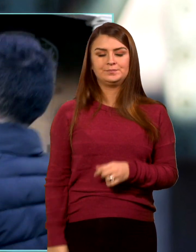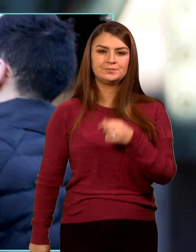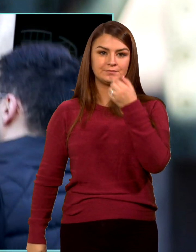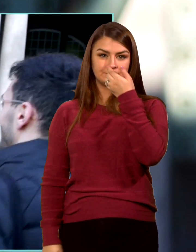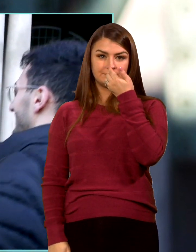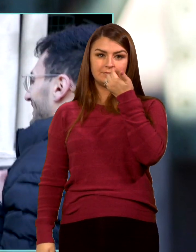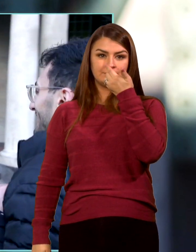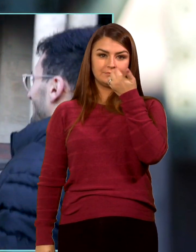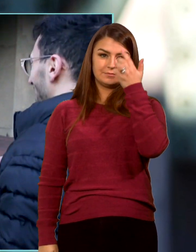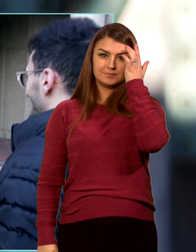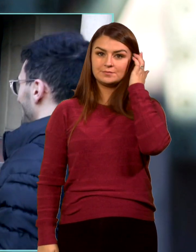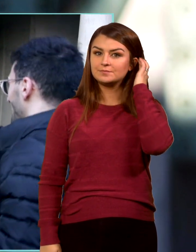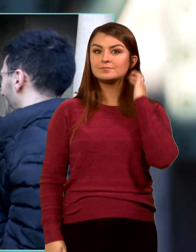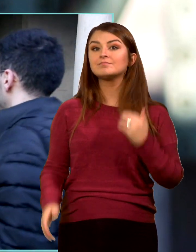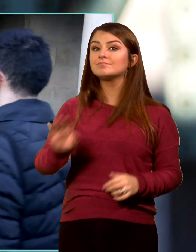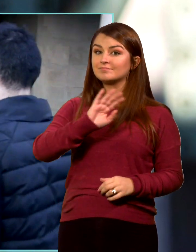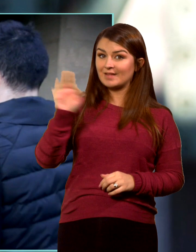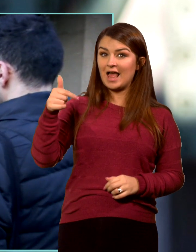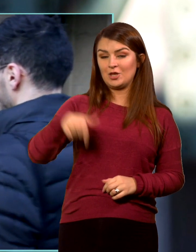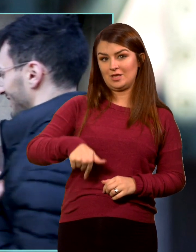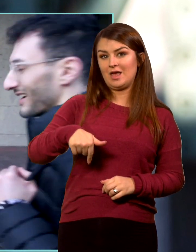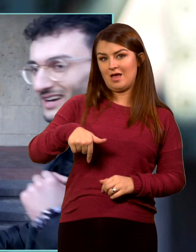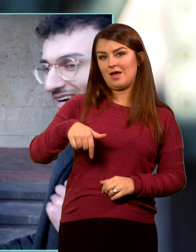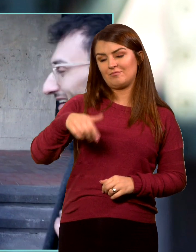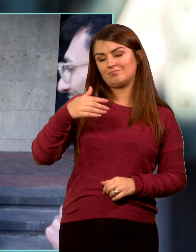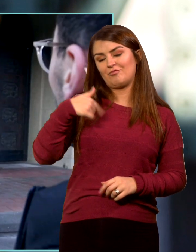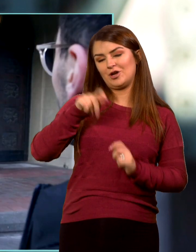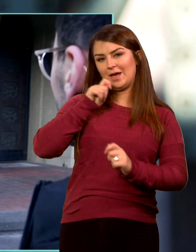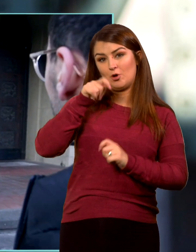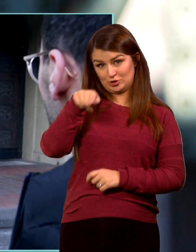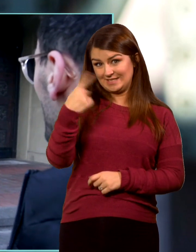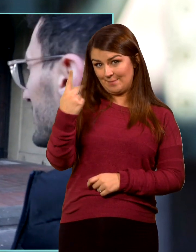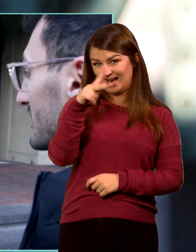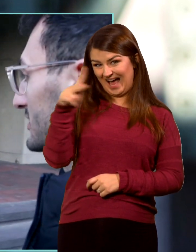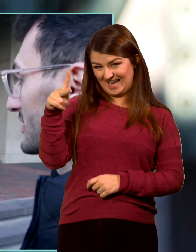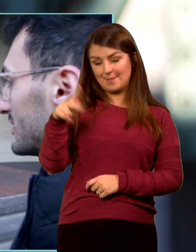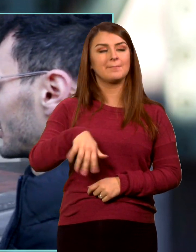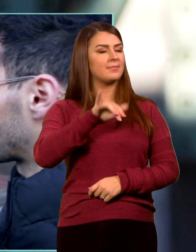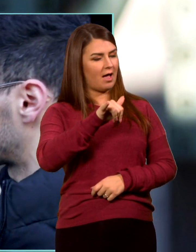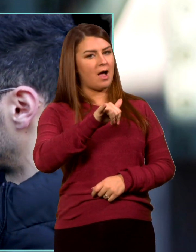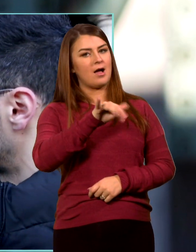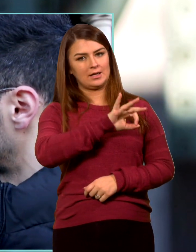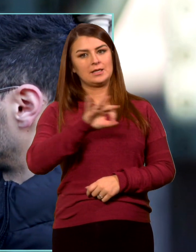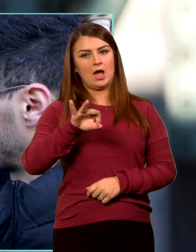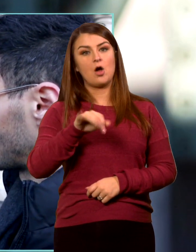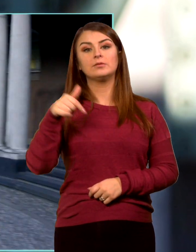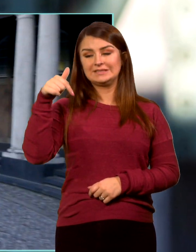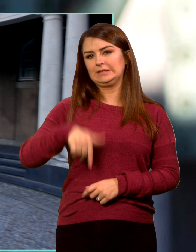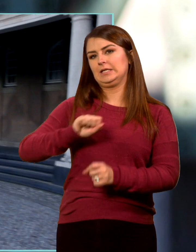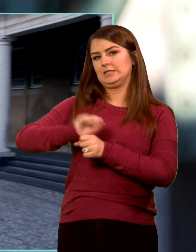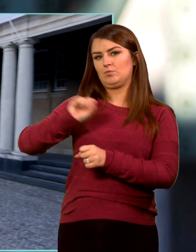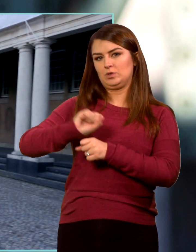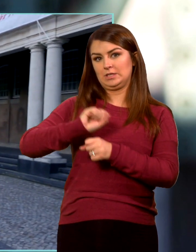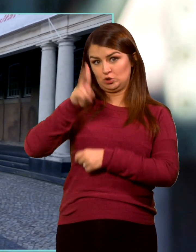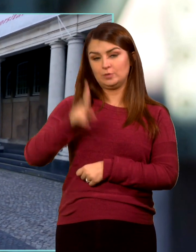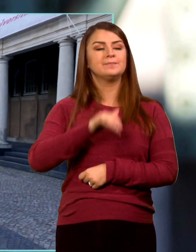Hi, Marsbrett von Reporter, du bist Karim. Genau. Hier waren jetzt die letzten Wochen die Demonstrationen. Genau. Die AStA